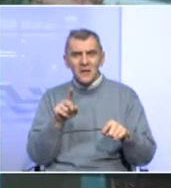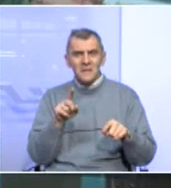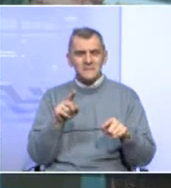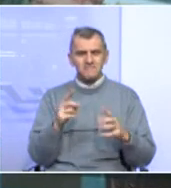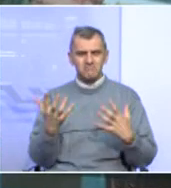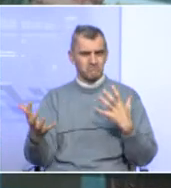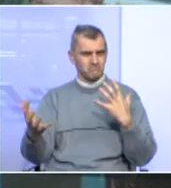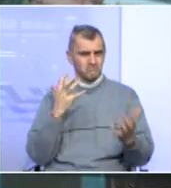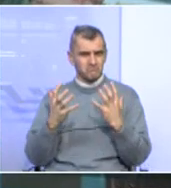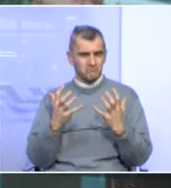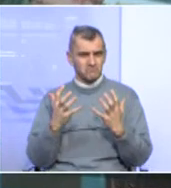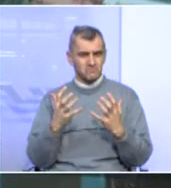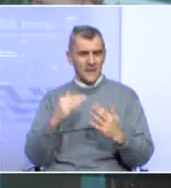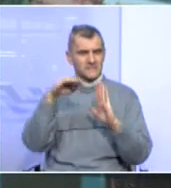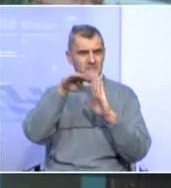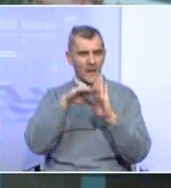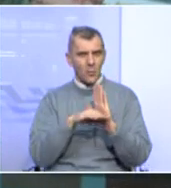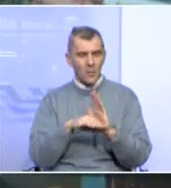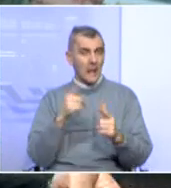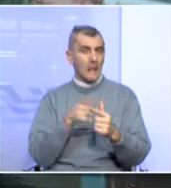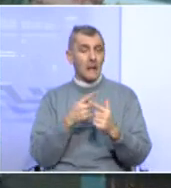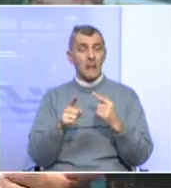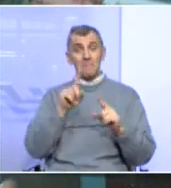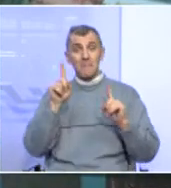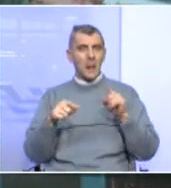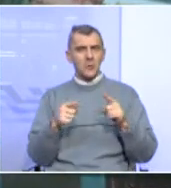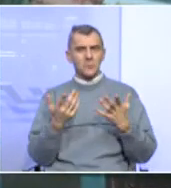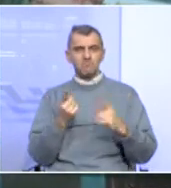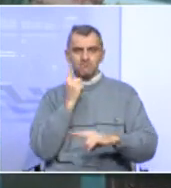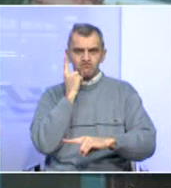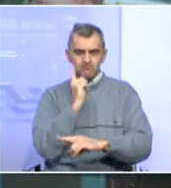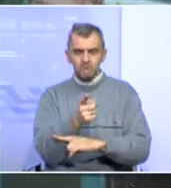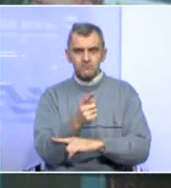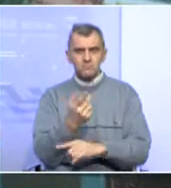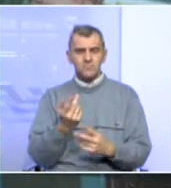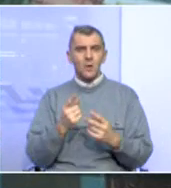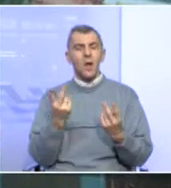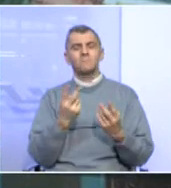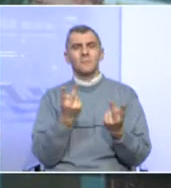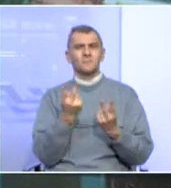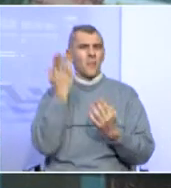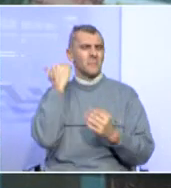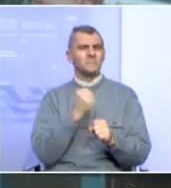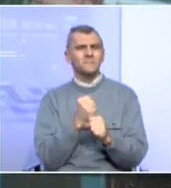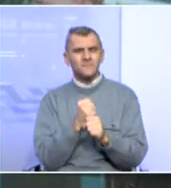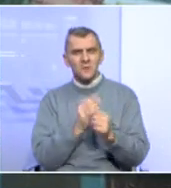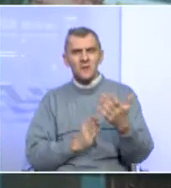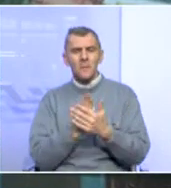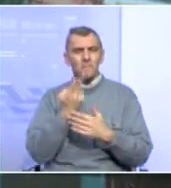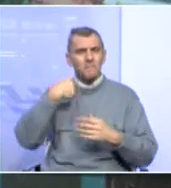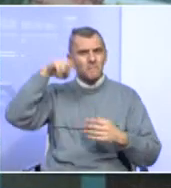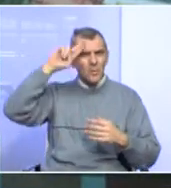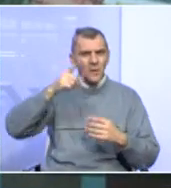frizirane zakone ili za neko nametanje poput onoga što se uradilo kroz memorandum